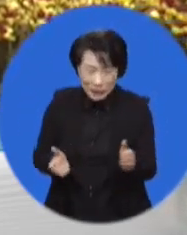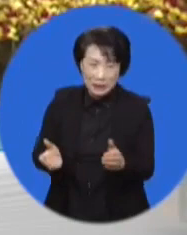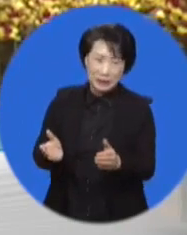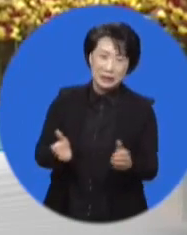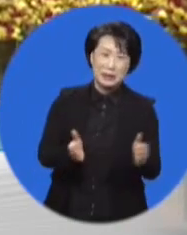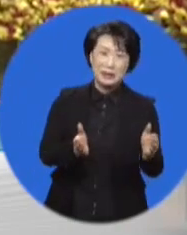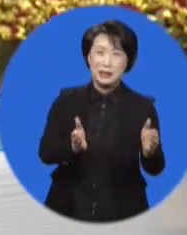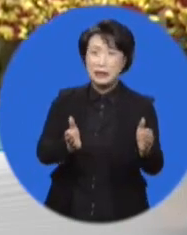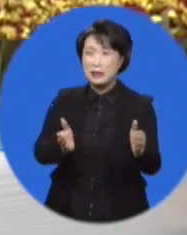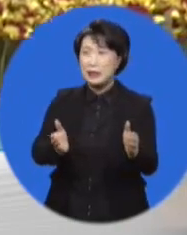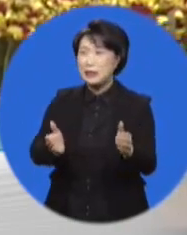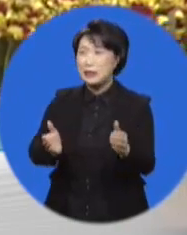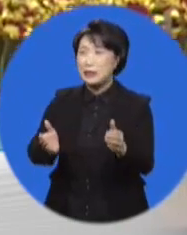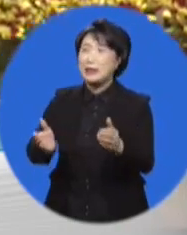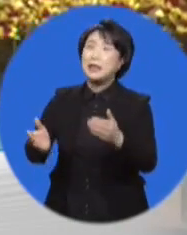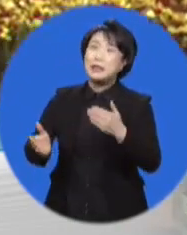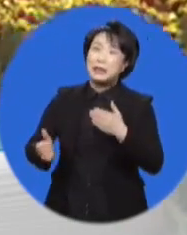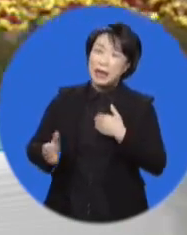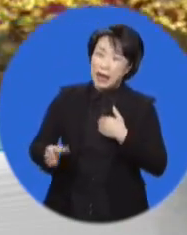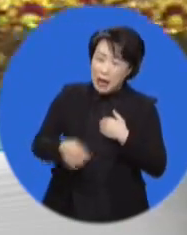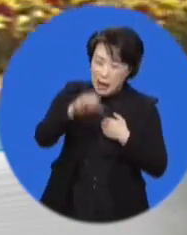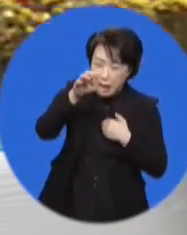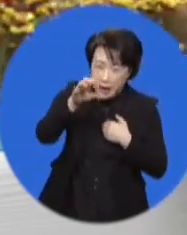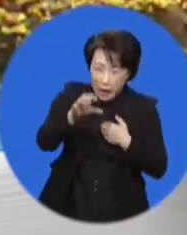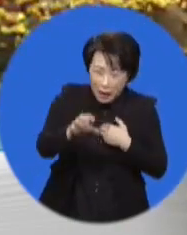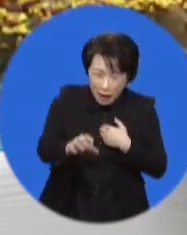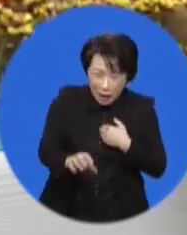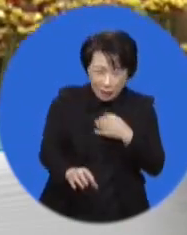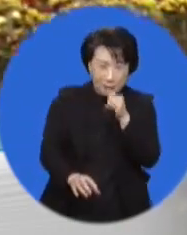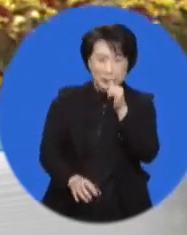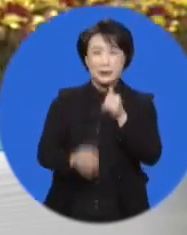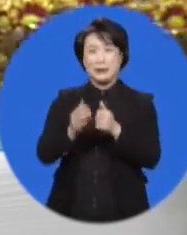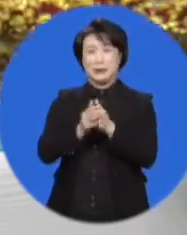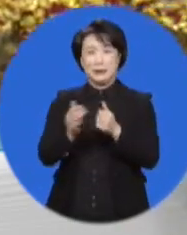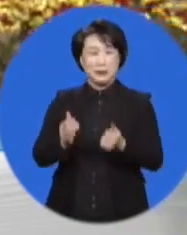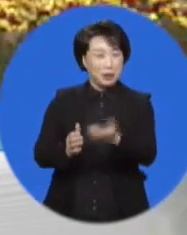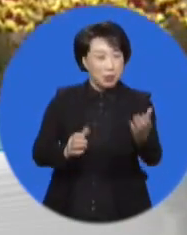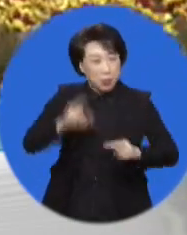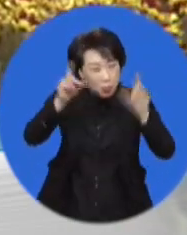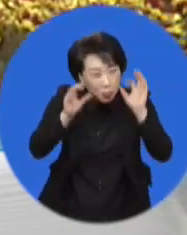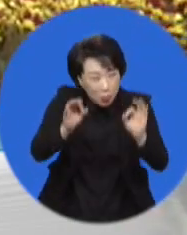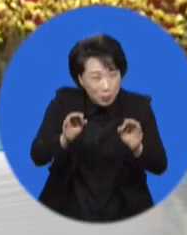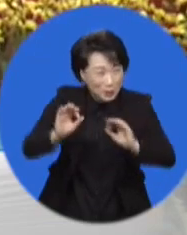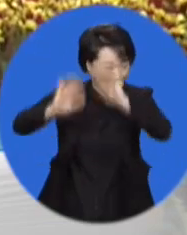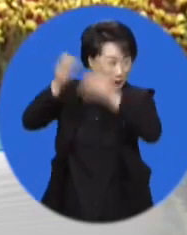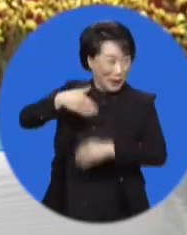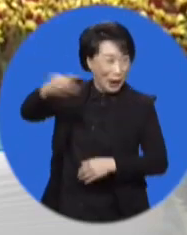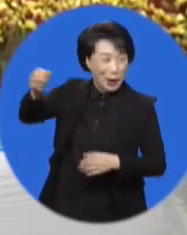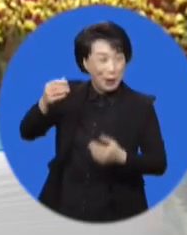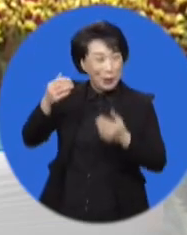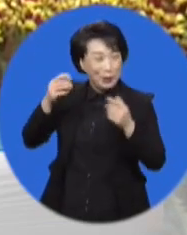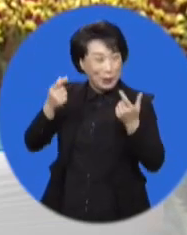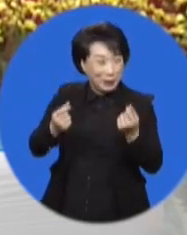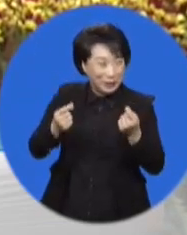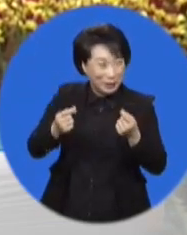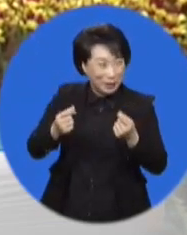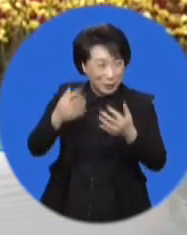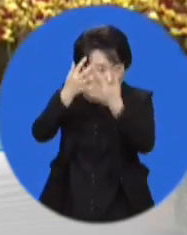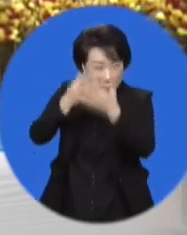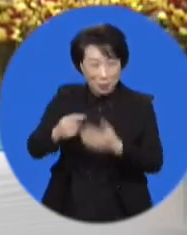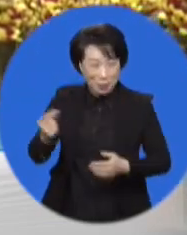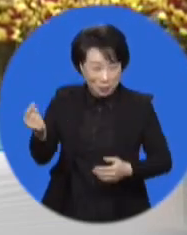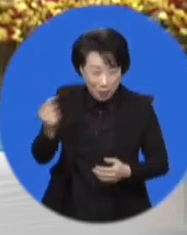밝은 길이 내 아 금방 내 막 천국 간 것 같아요. 나가면서 뭘